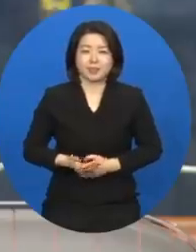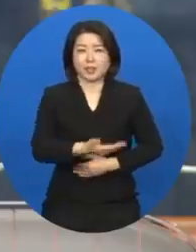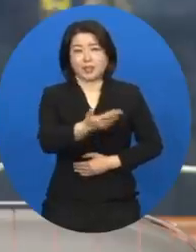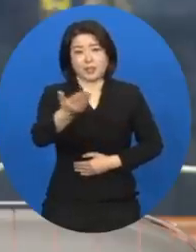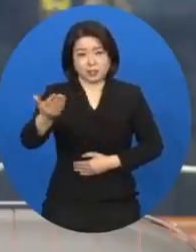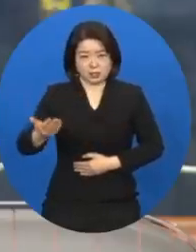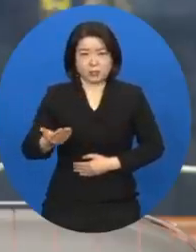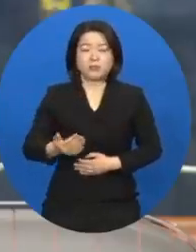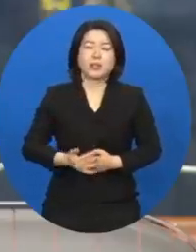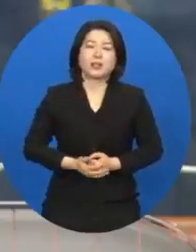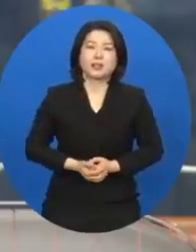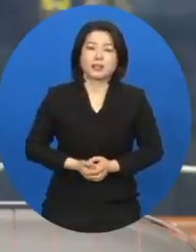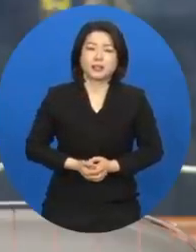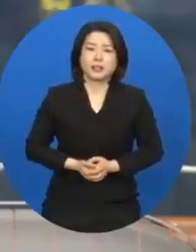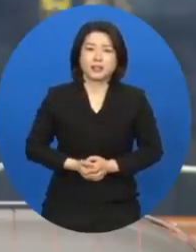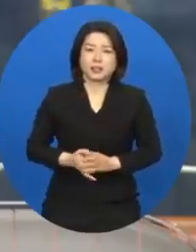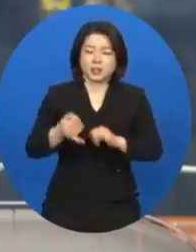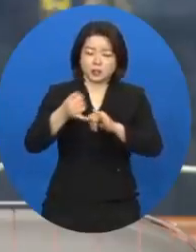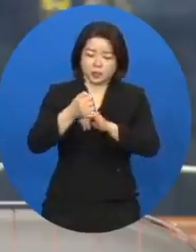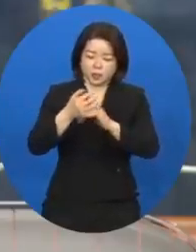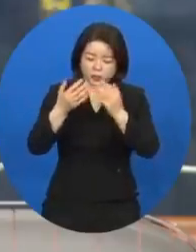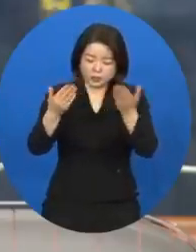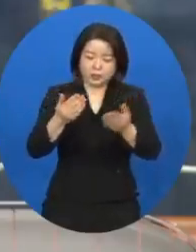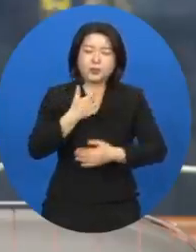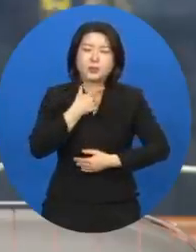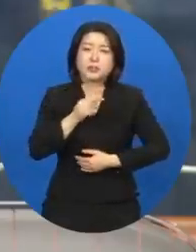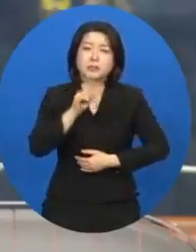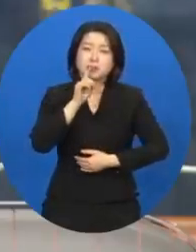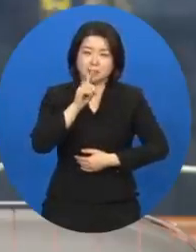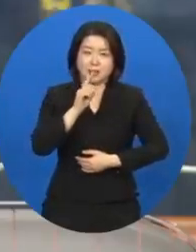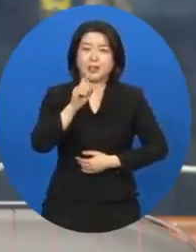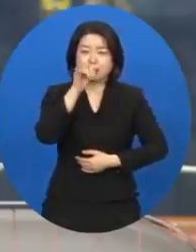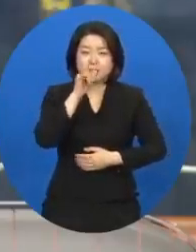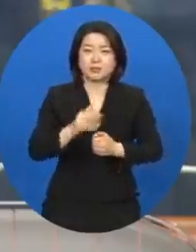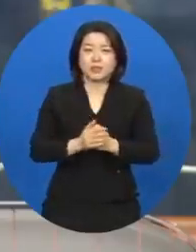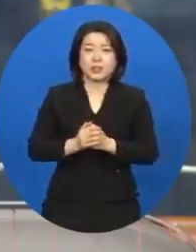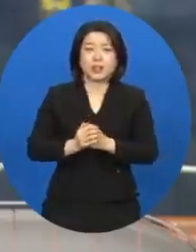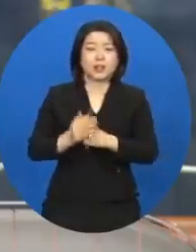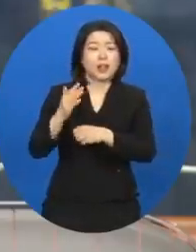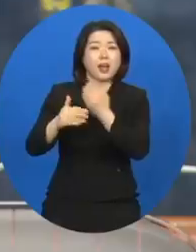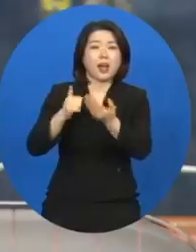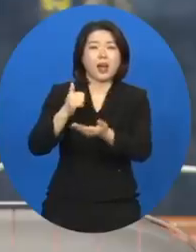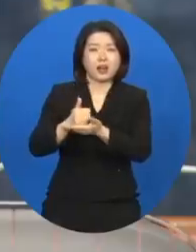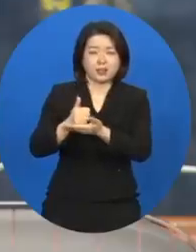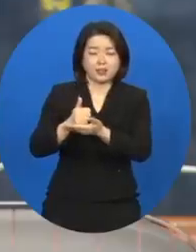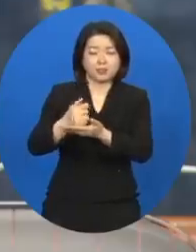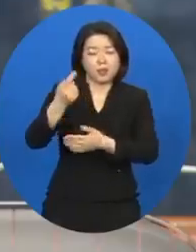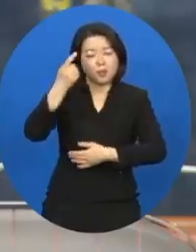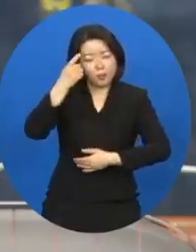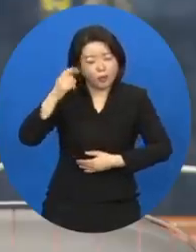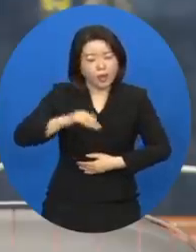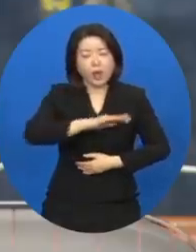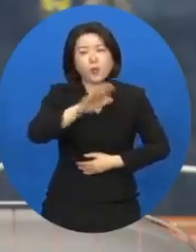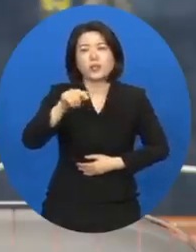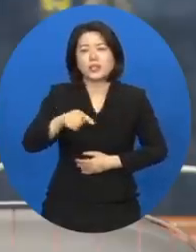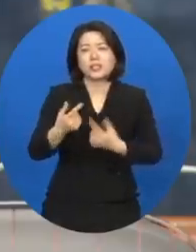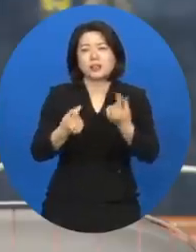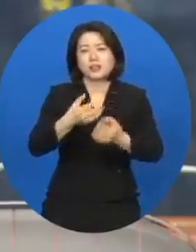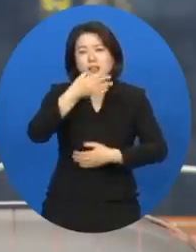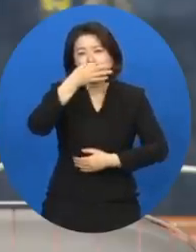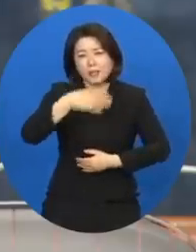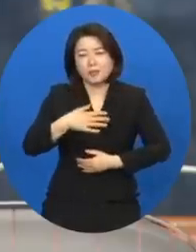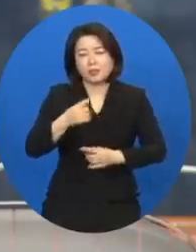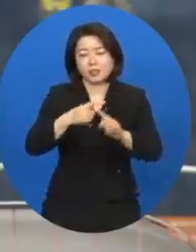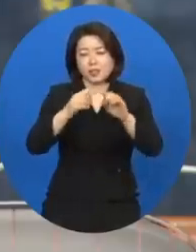여러분들에게 꼭 드리고 싶은 말씀이 있습니다. 하나님, 왜 이렇게 우리는 이렇게 힘들게